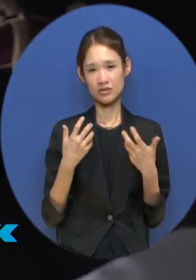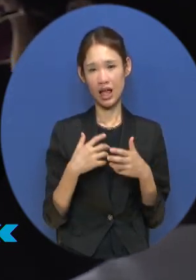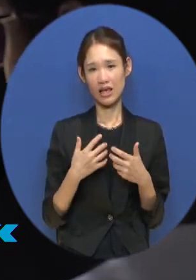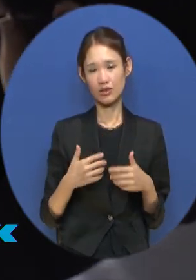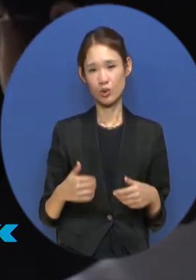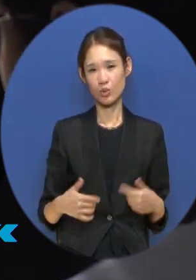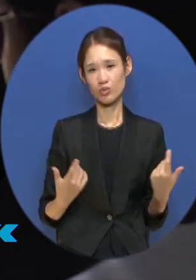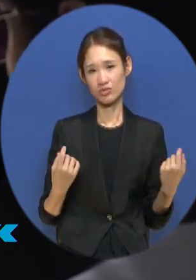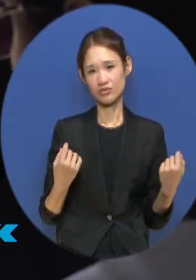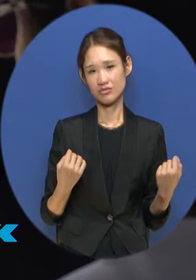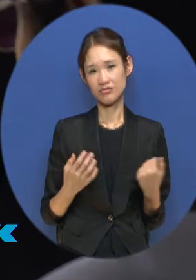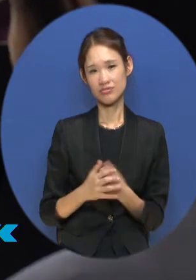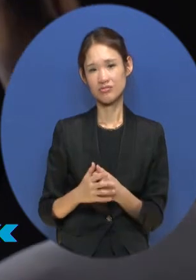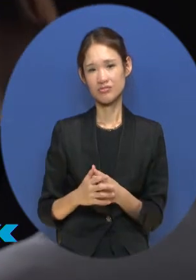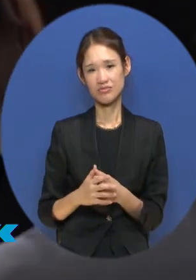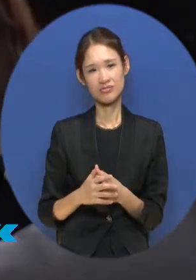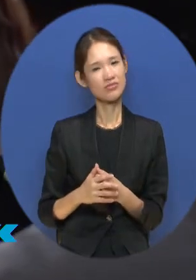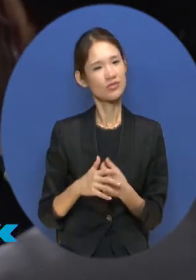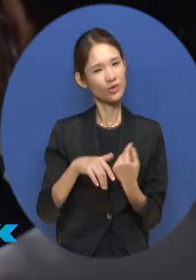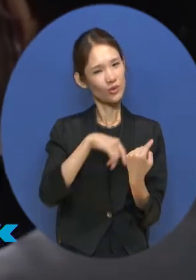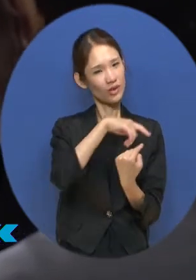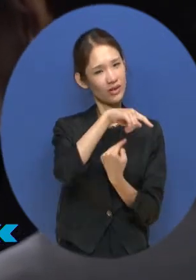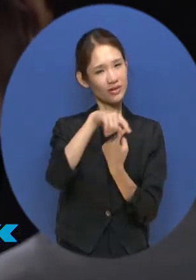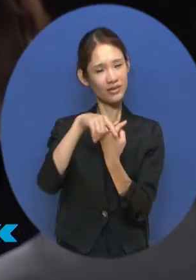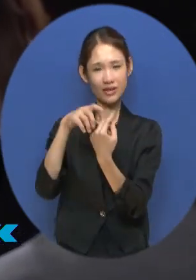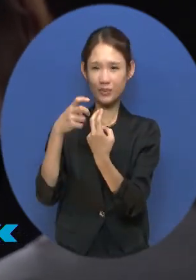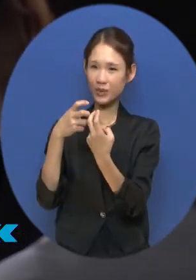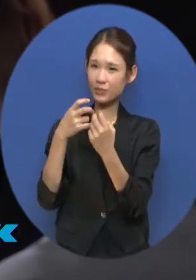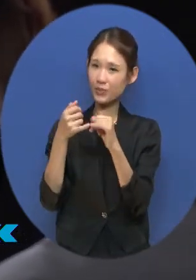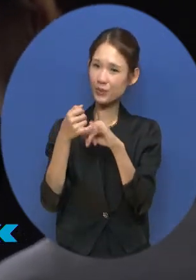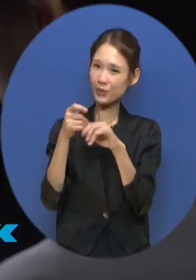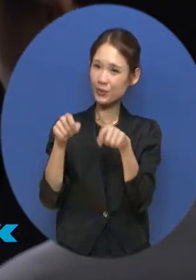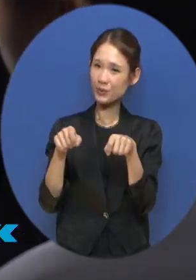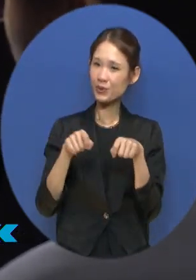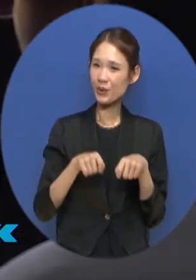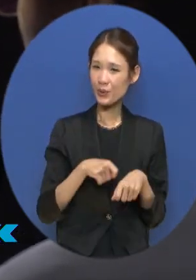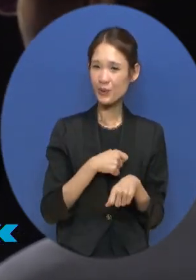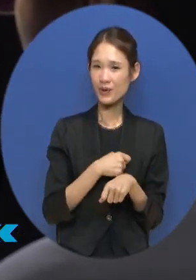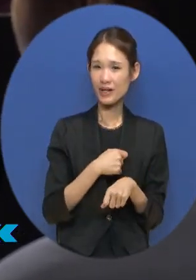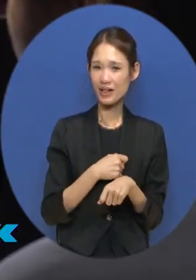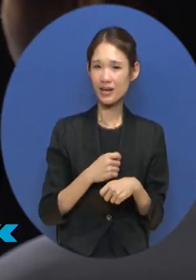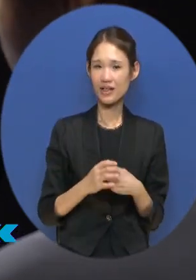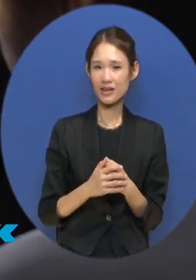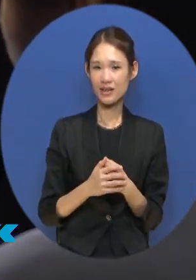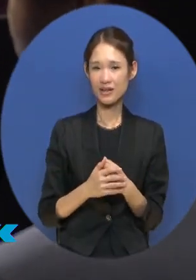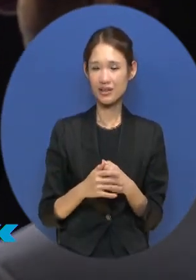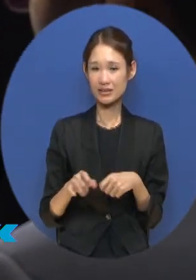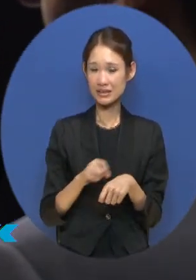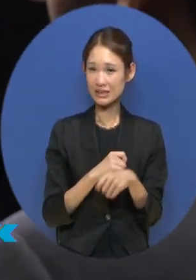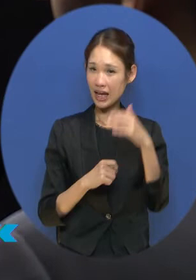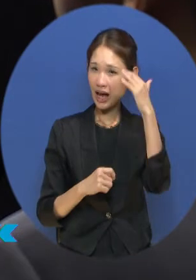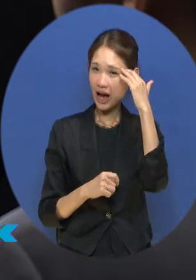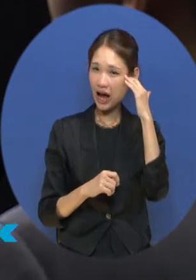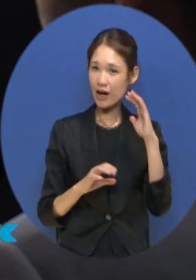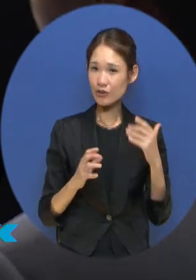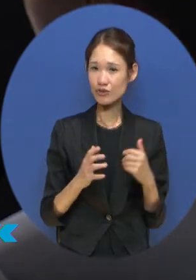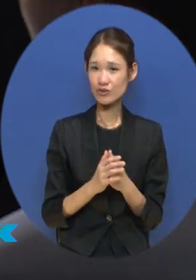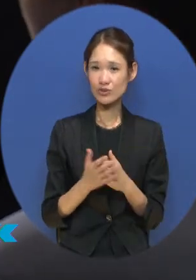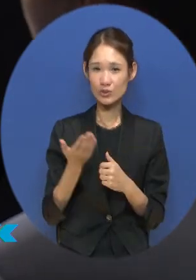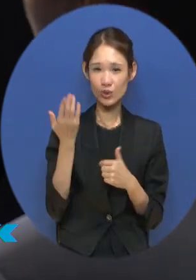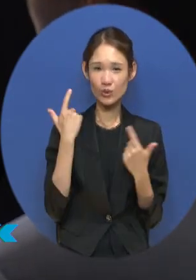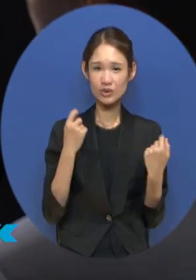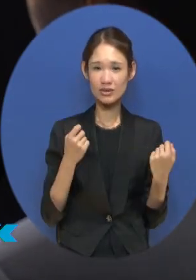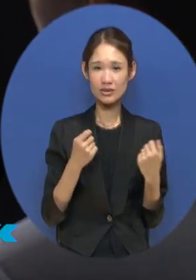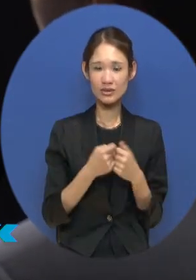필요하고 그렇지만 거기에 환기 방법도 반드시 적용을 하고 또 특히 이제 우리나라 요새와 같이